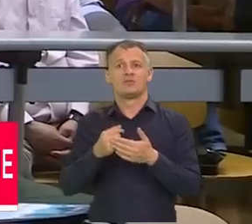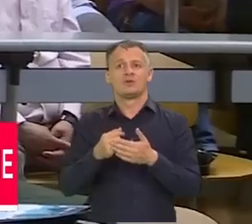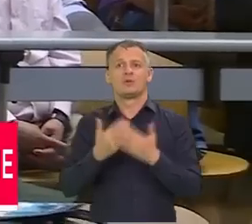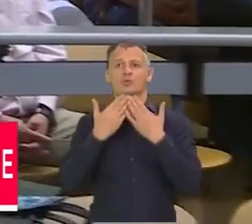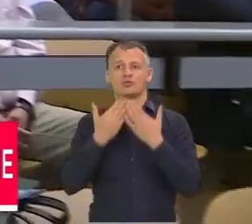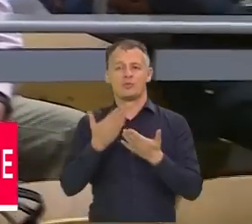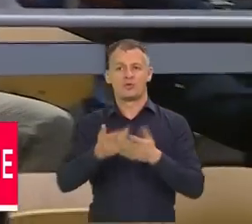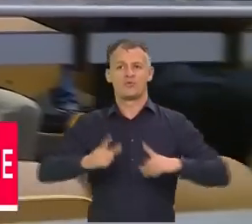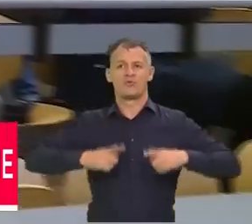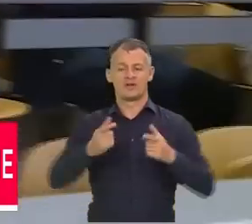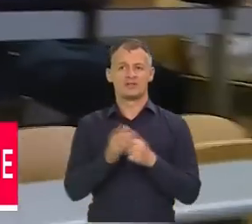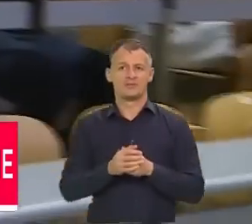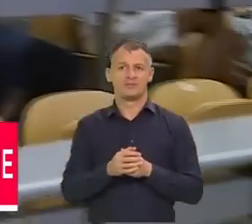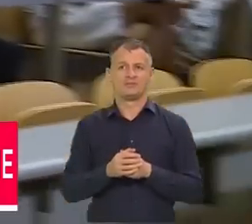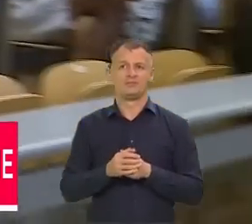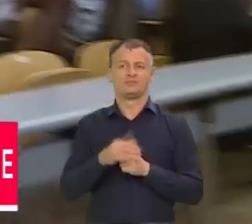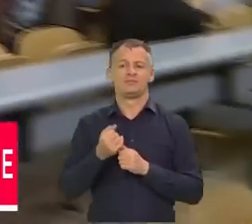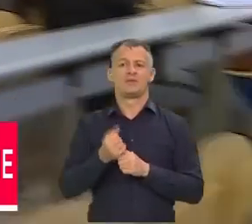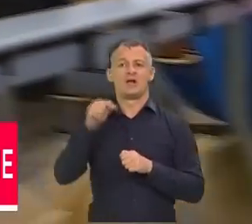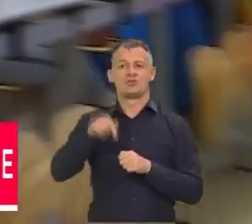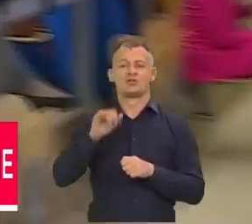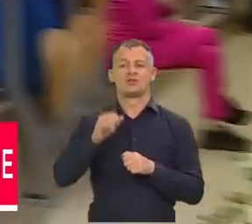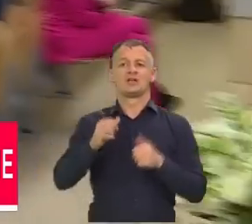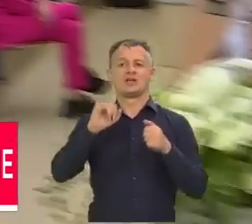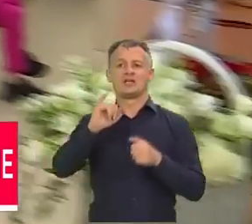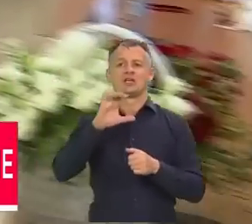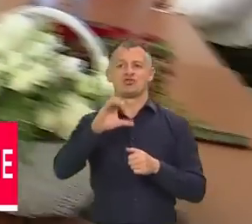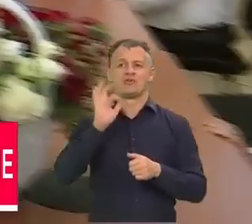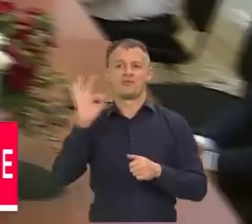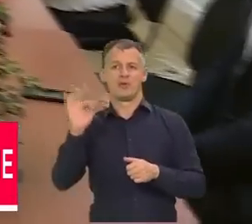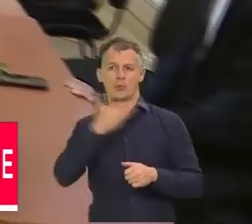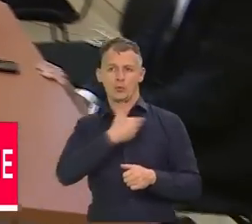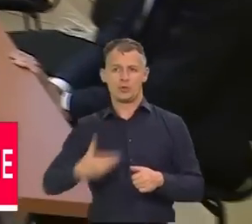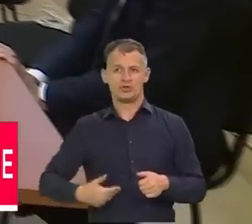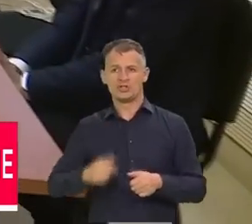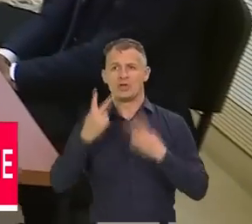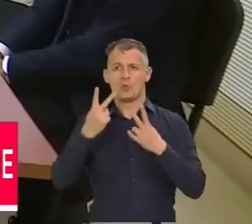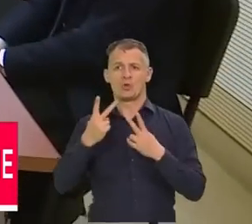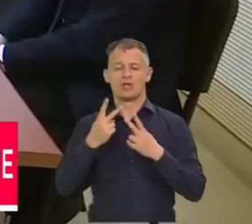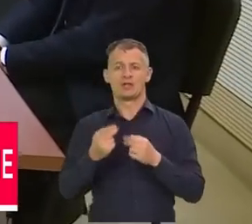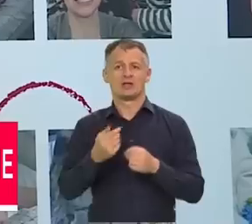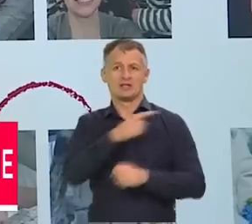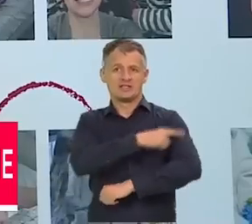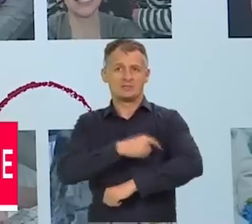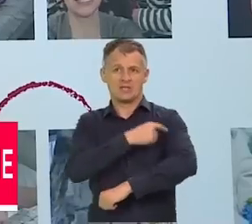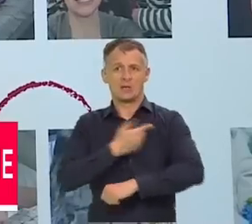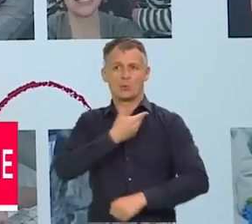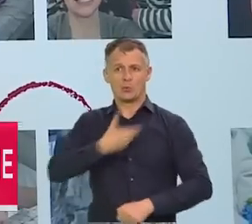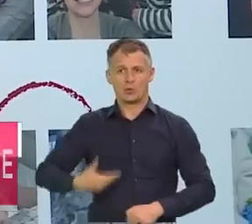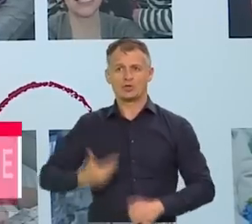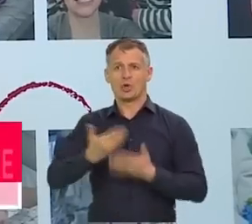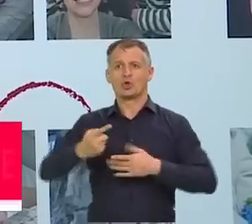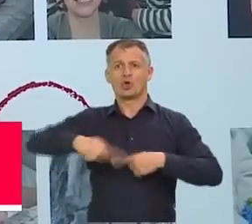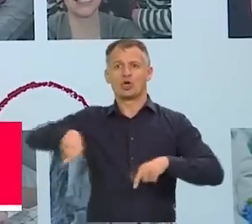transplanturi de celule STEM hematopoietice în Institutul Clinic Fundeni și cred că este important pentru noi toți să ne strângem și să